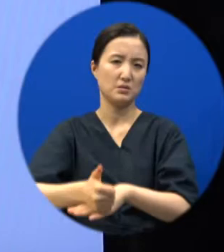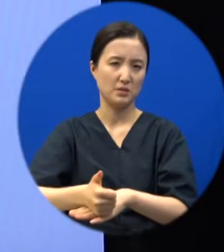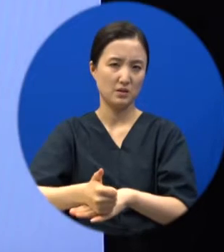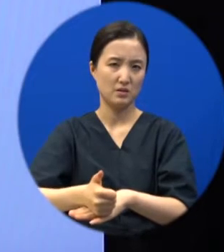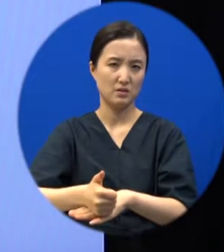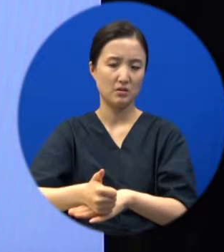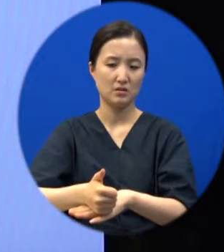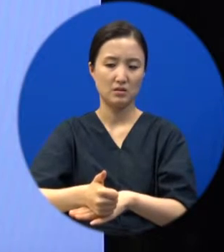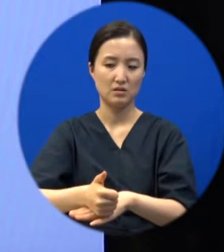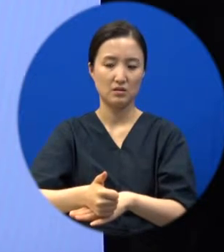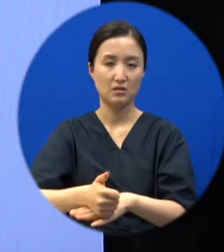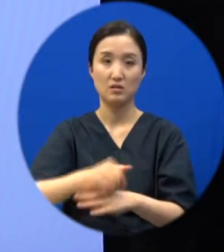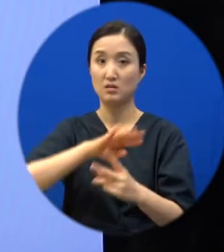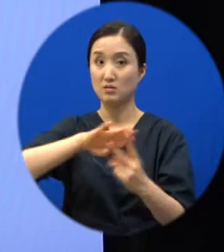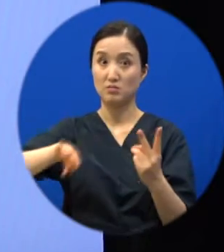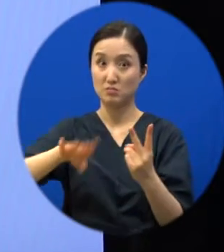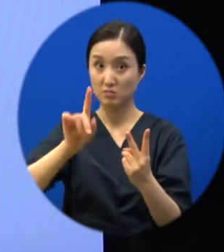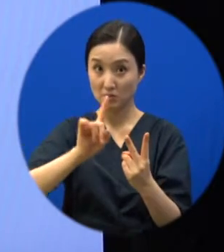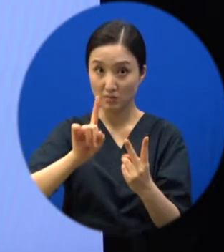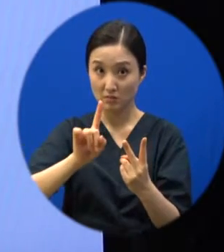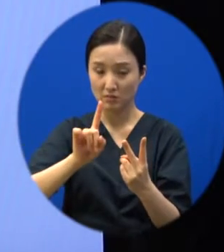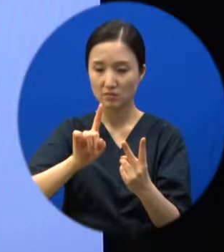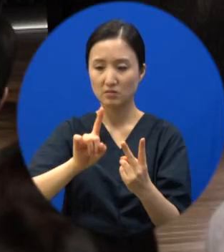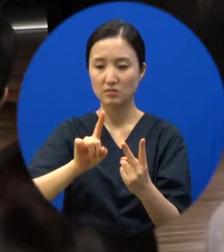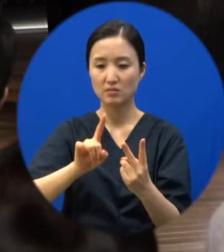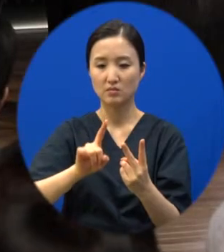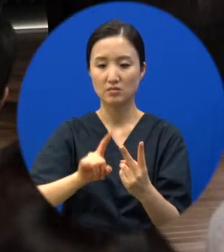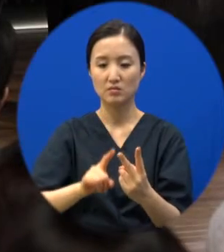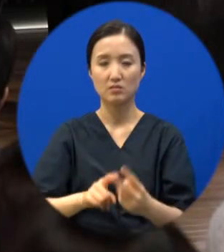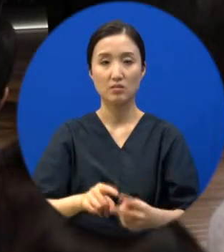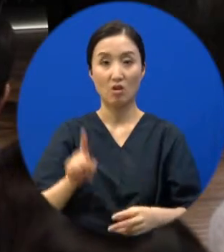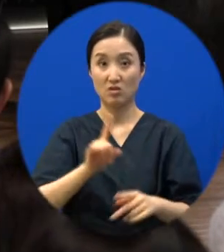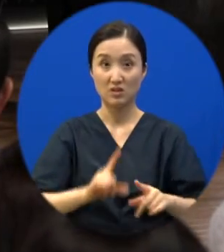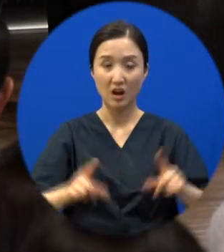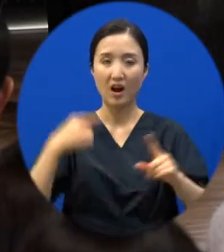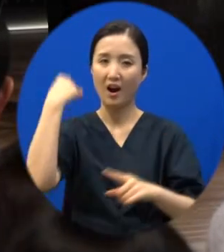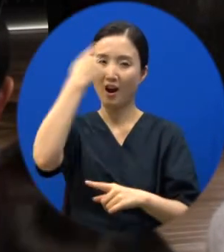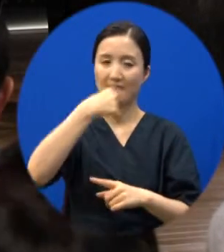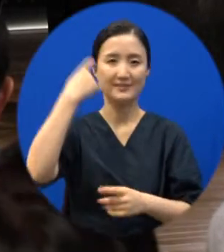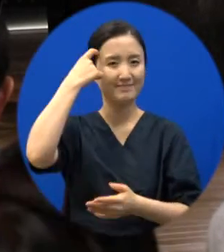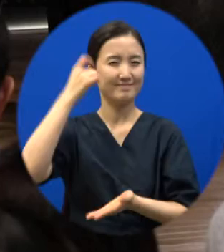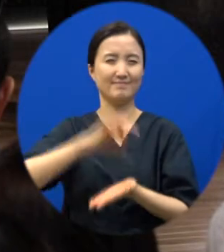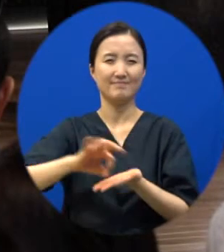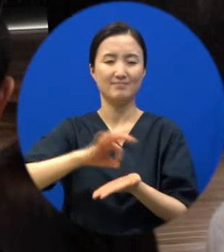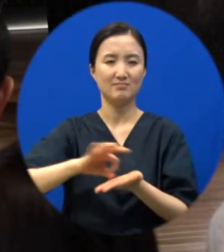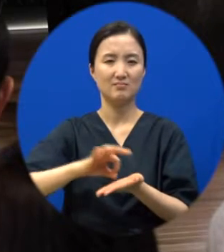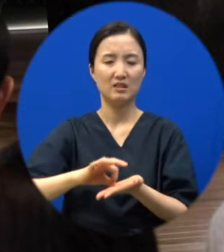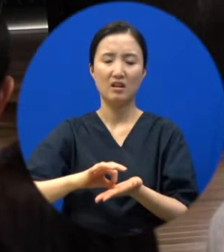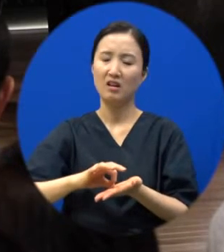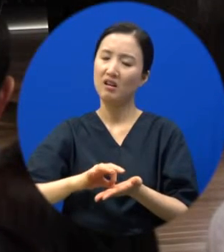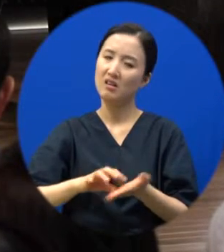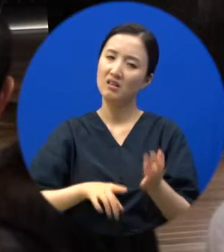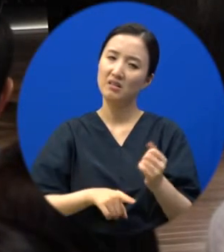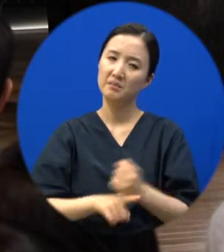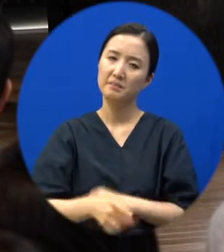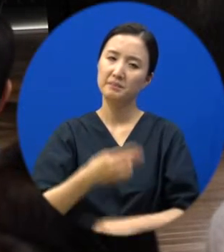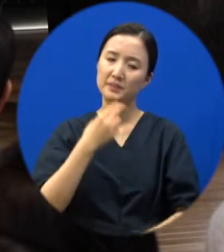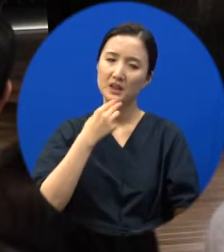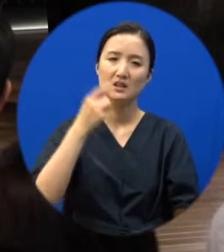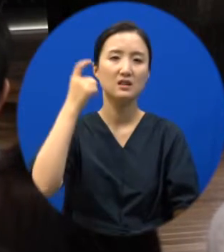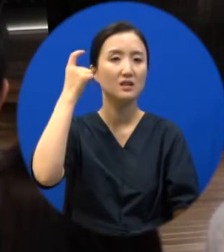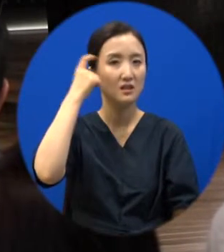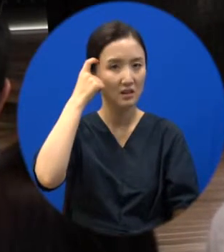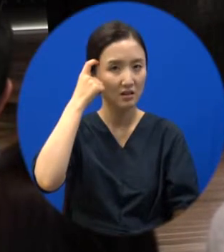애프터 사진이에요. 어떤 애프터 사진이냐면 이 주부가 어느 날 외모 가꾸는 거에 대해서 회의감이 들기 시작을